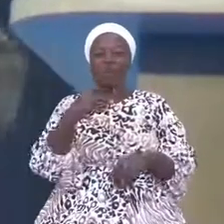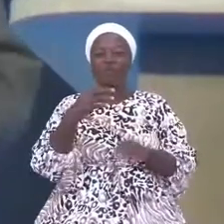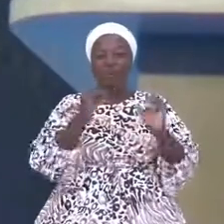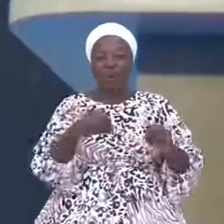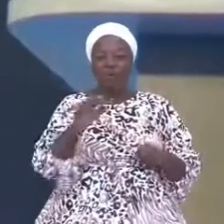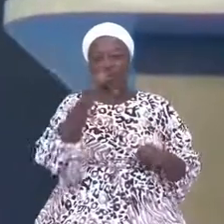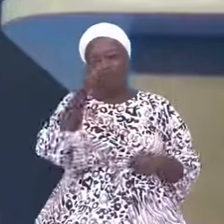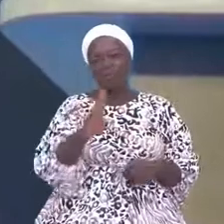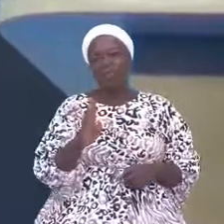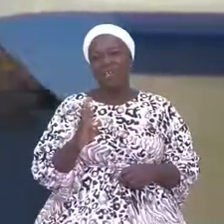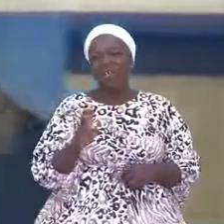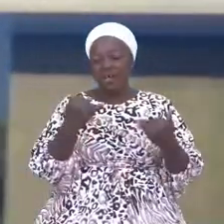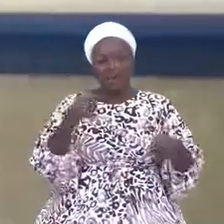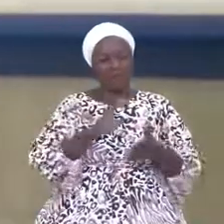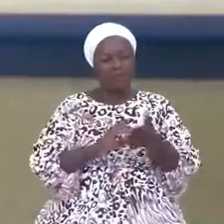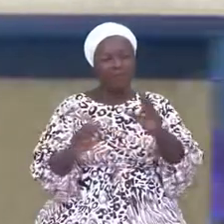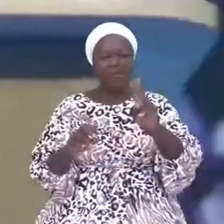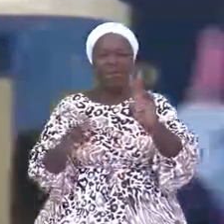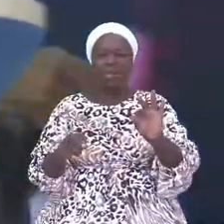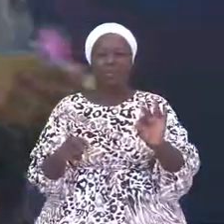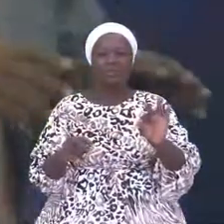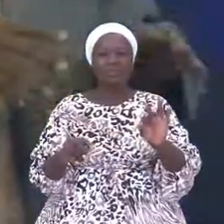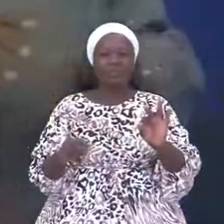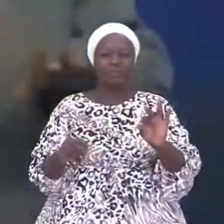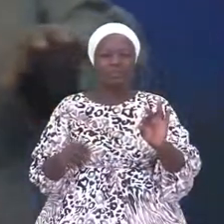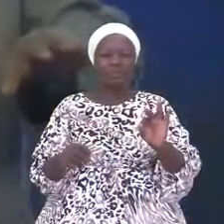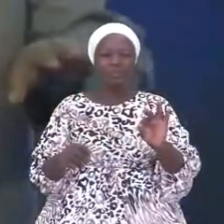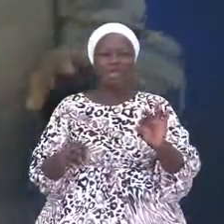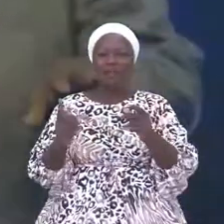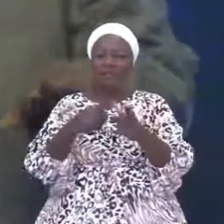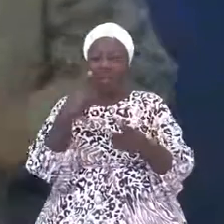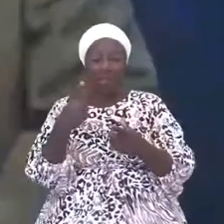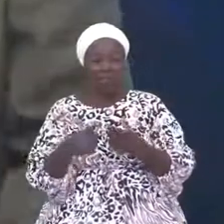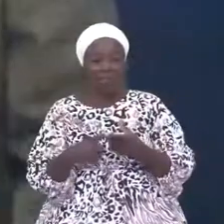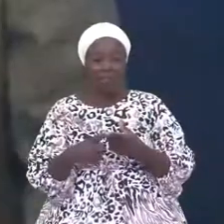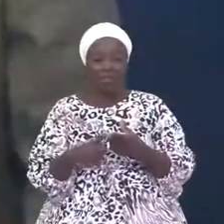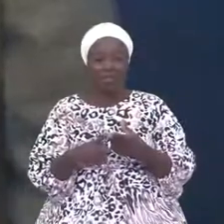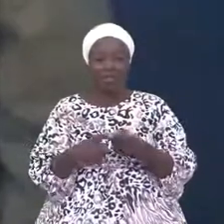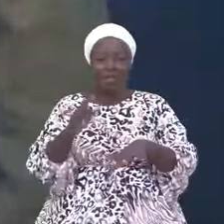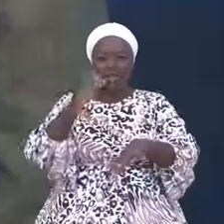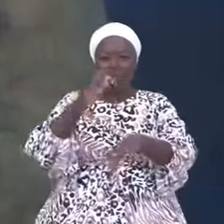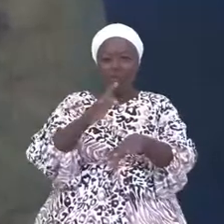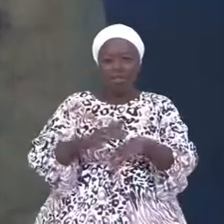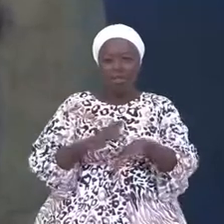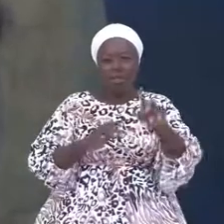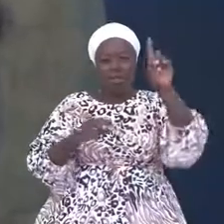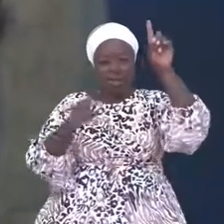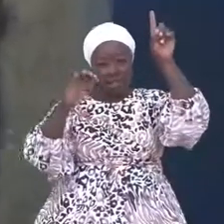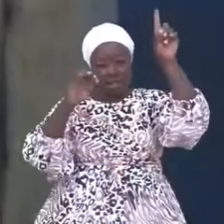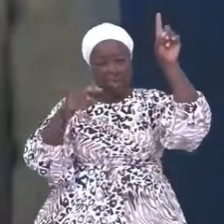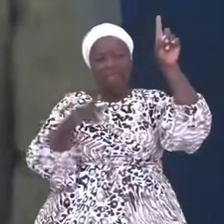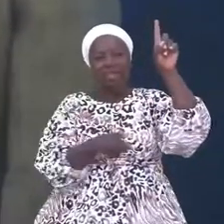ne vas pas rater la puissance miraculeuse du Seigneur. Dans le verset 29, alors il leur